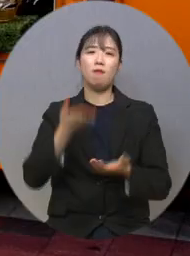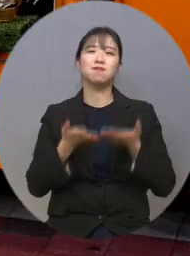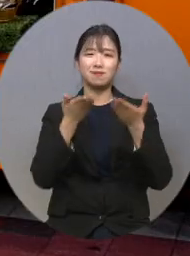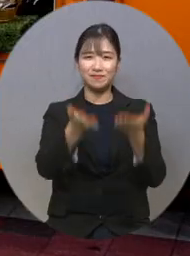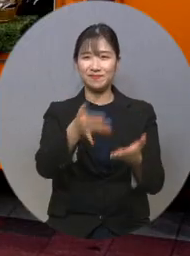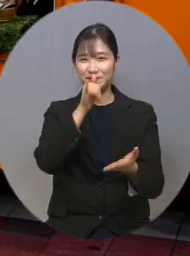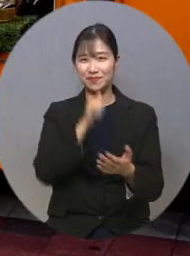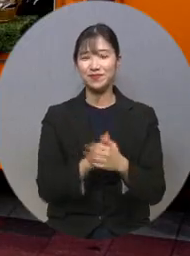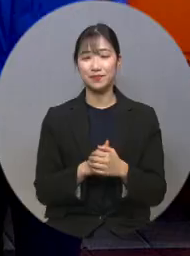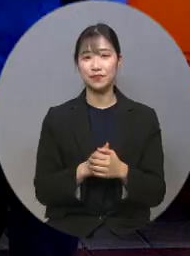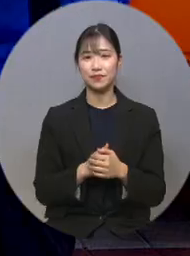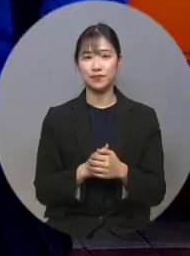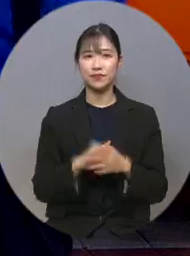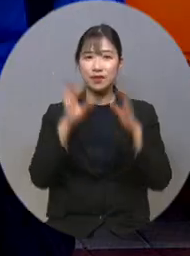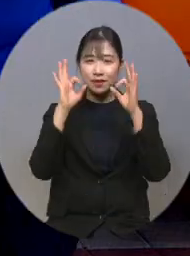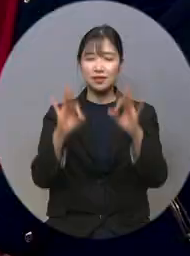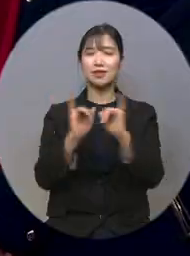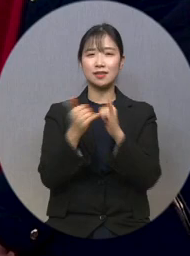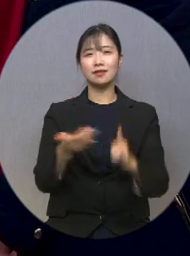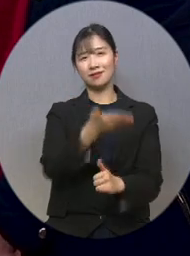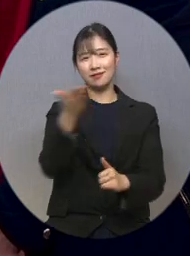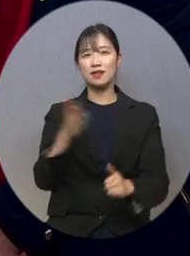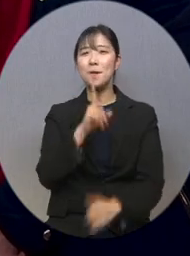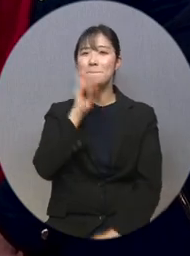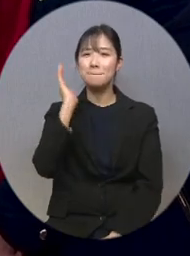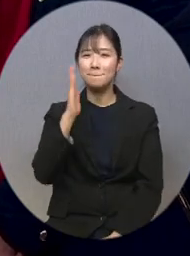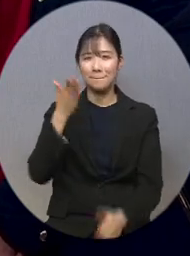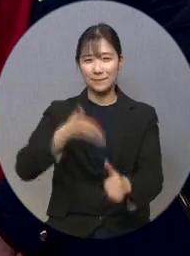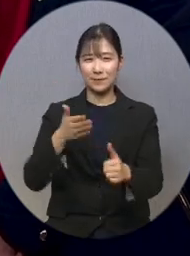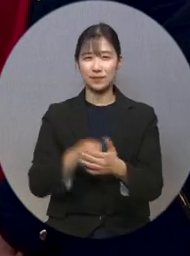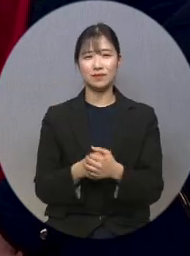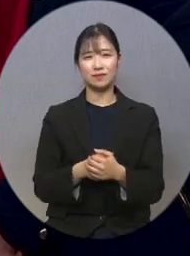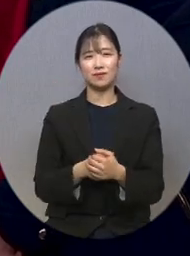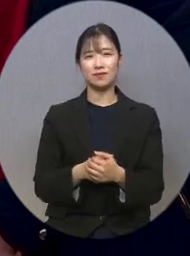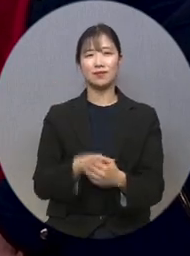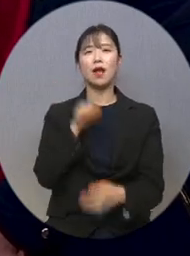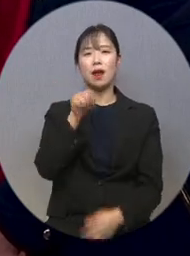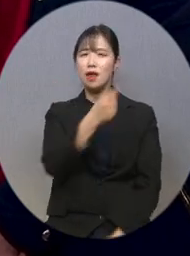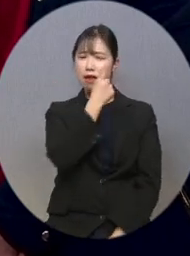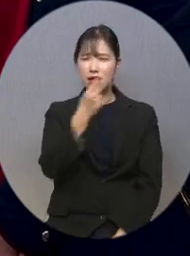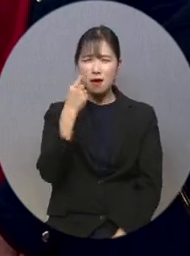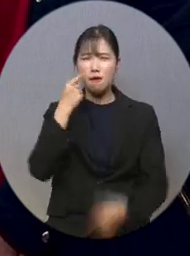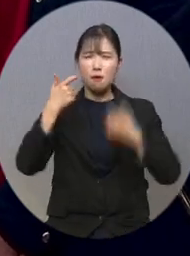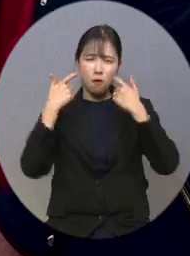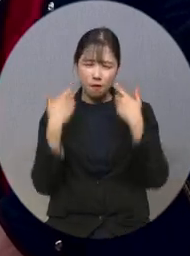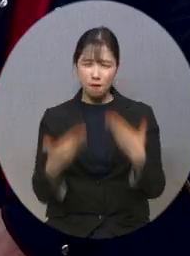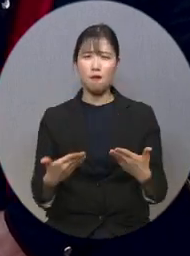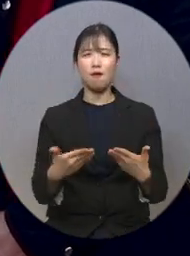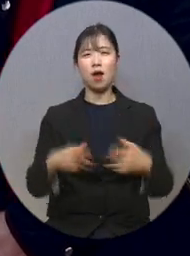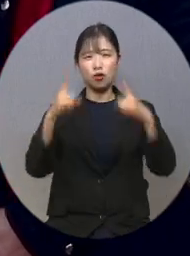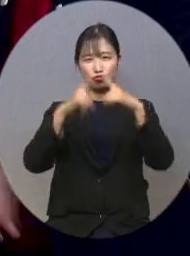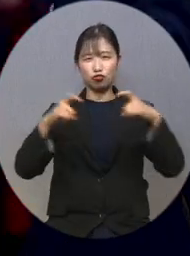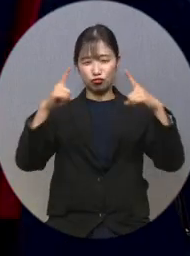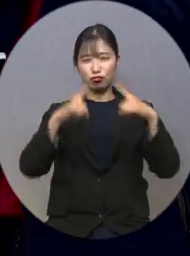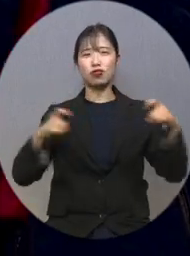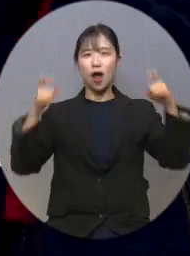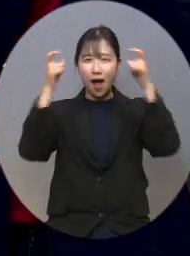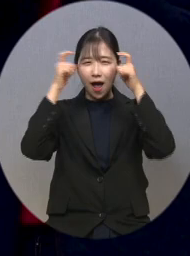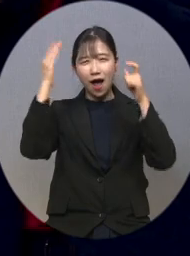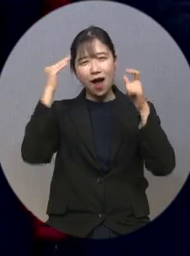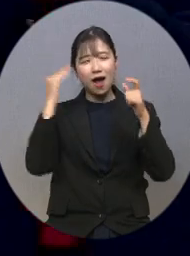자, 우리 시청자 여러분들께 한마디 해주세요. 자, 남도 정태에서 후기로 입증된 강진 궁전 한우촌 한우 많이 사랑해주세요.